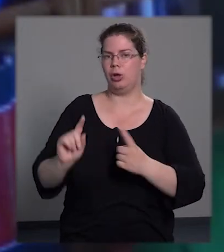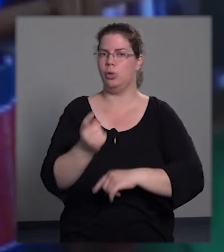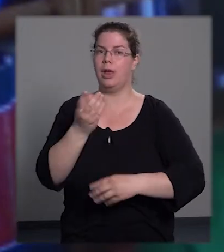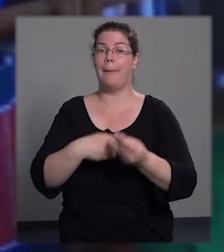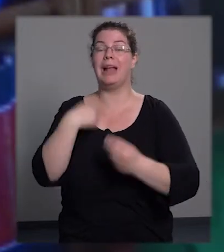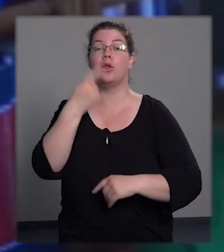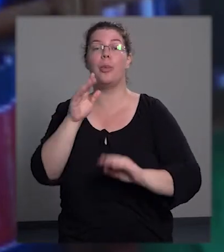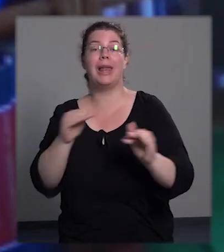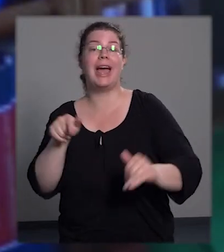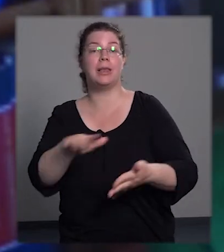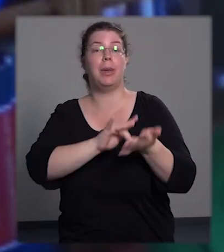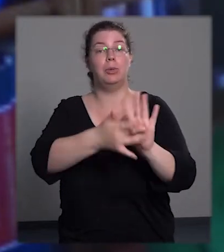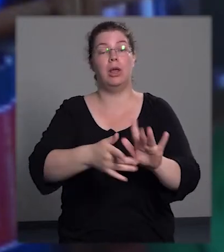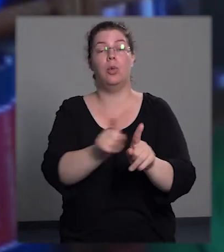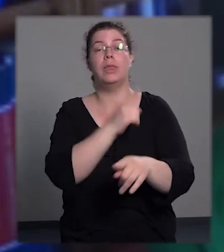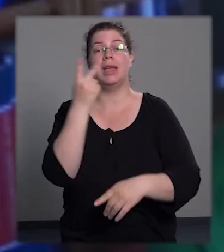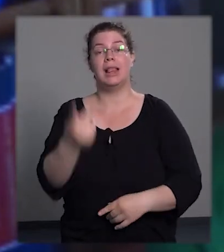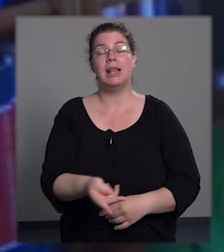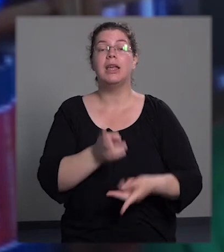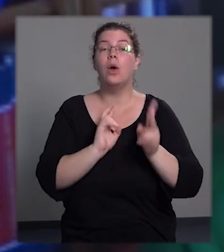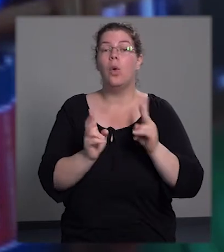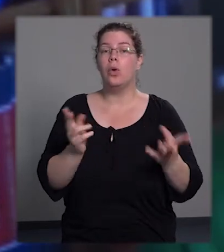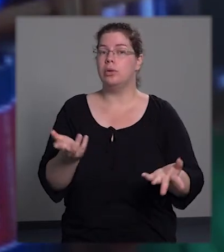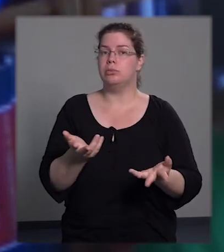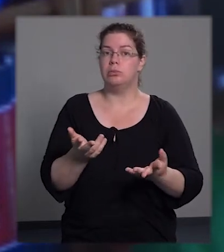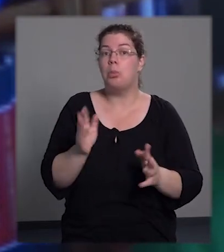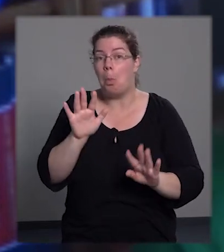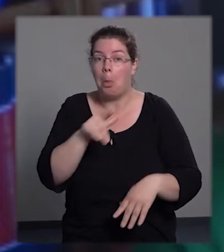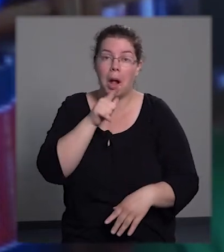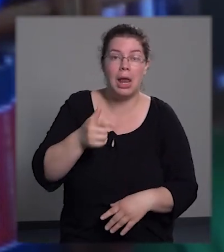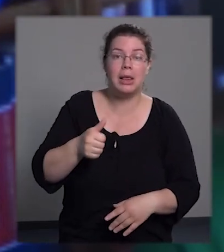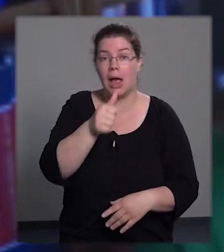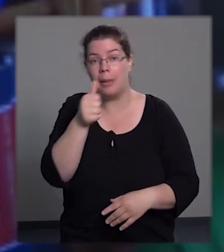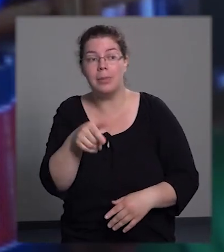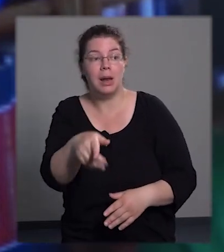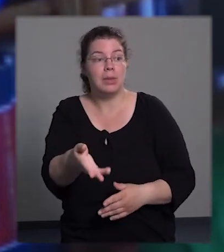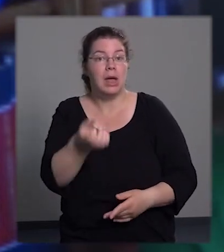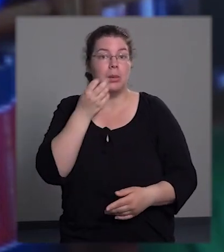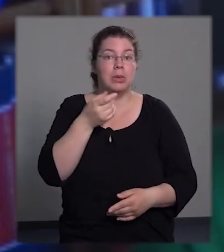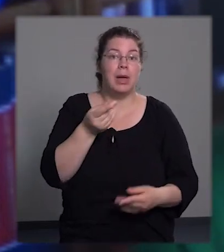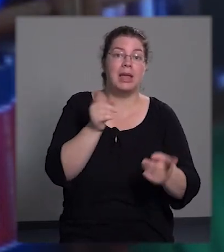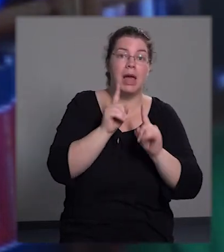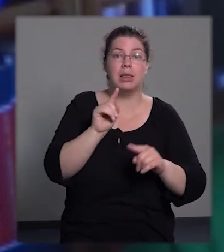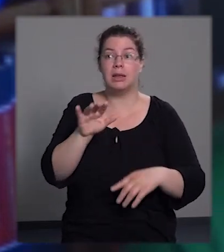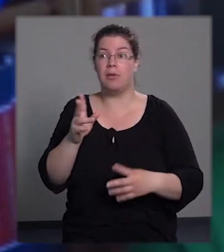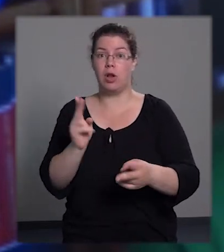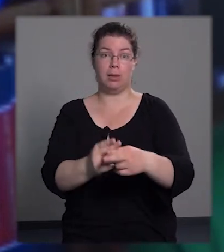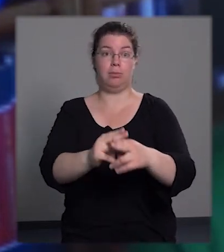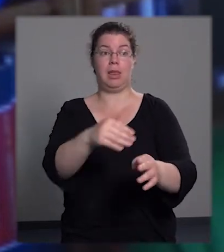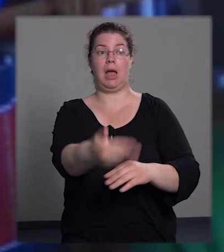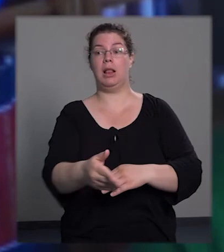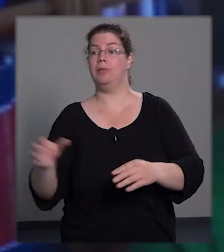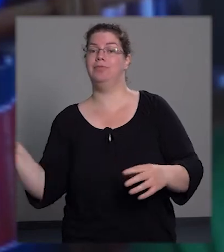operaházi bemutatkozása is úgy nézett ki, hogy majd lesz egy premier, amiben játszik, de lebetegedett valaki, tessék, lehet